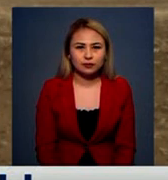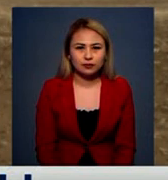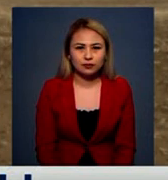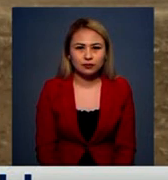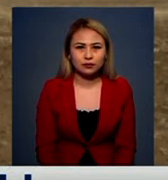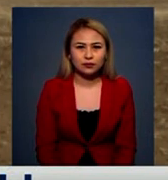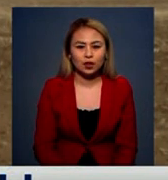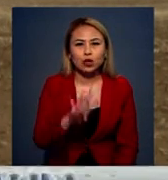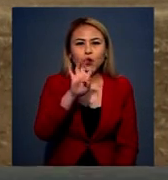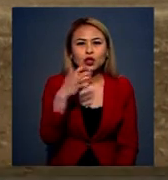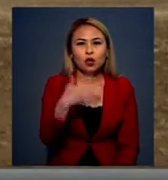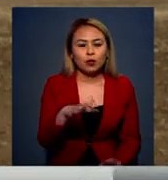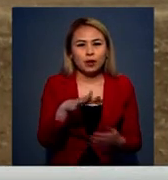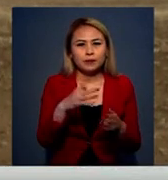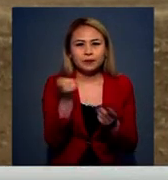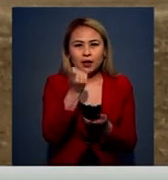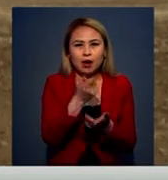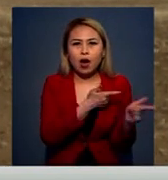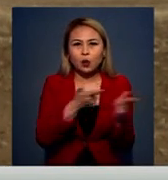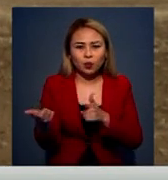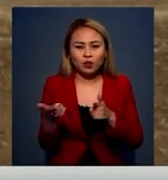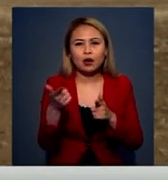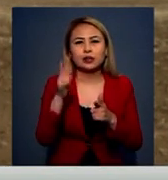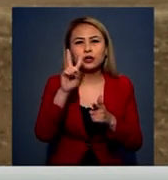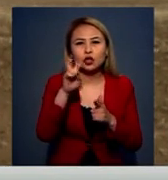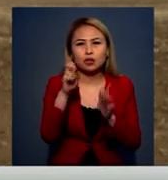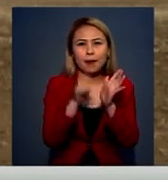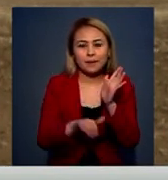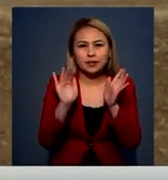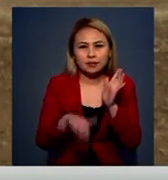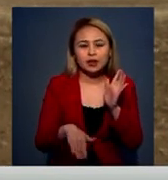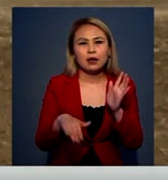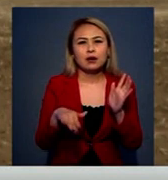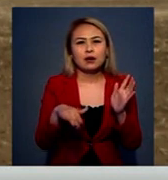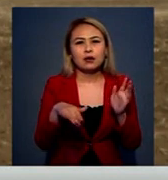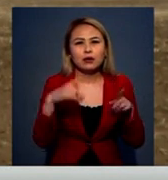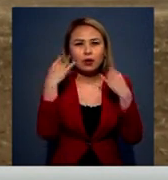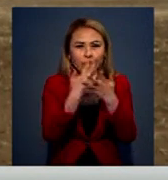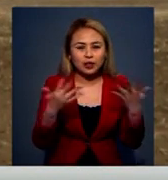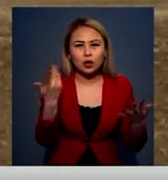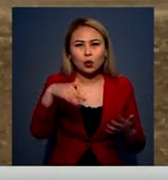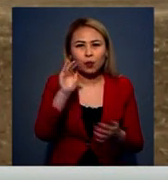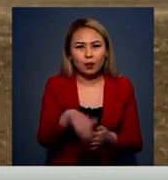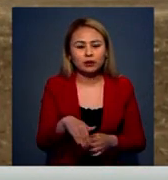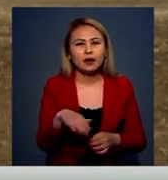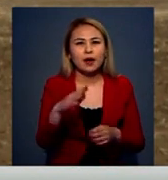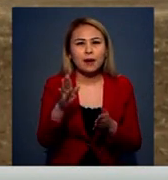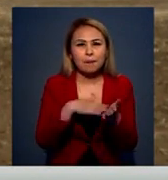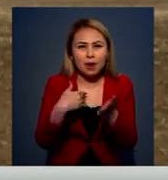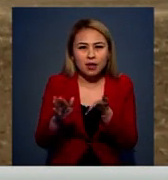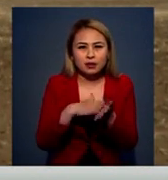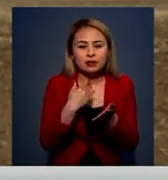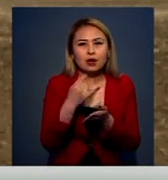450 мың гектардай дәнді дақылдар, 260 мың гектардай балалық дақылдар, 50 мың гектардай майлы дақылдар